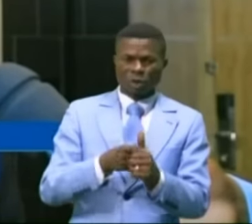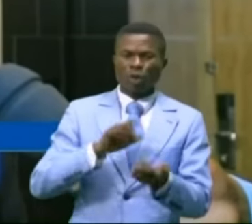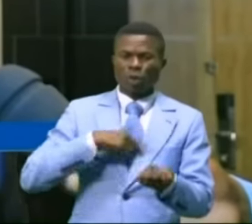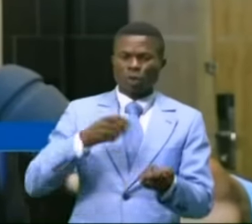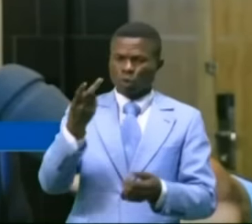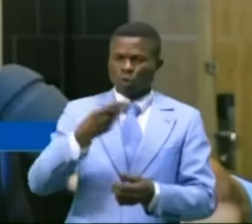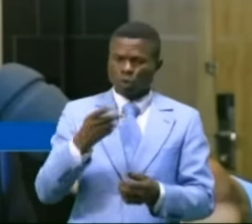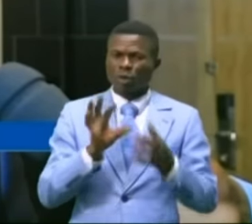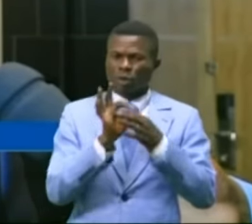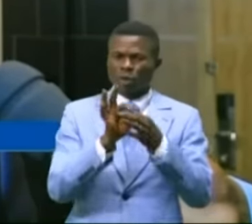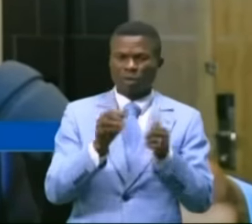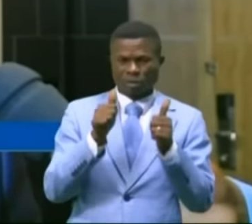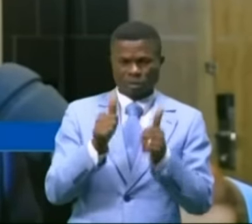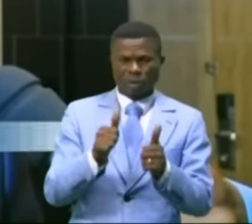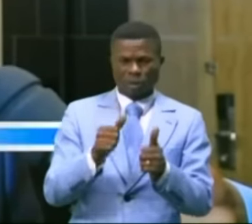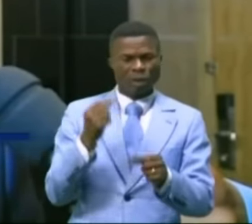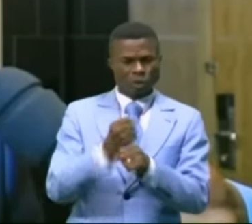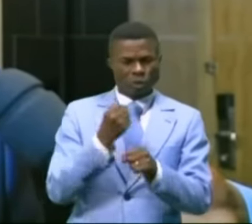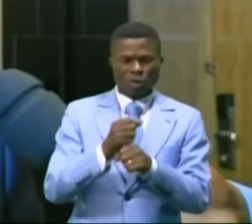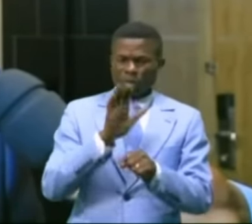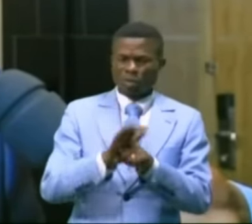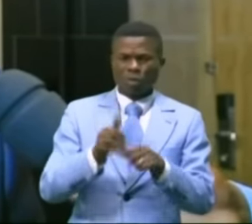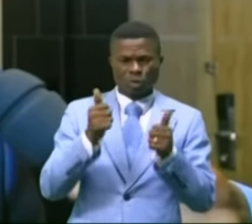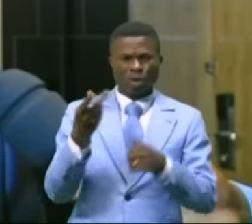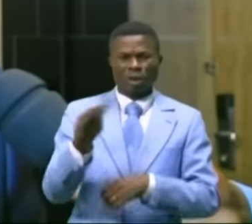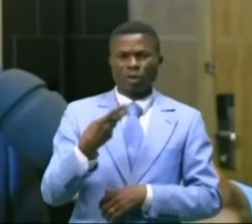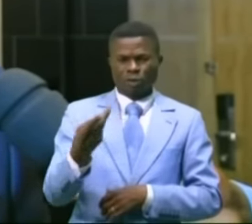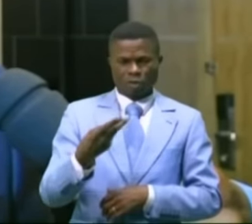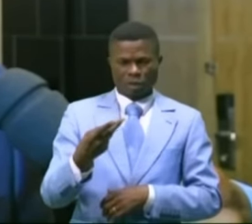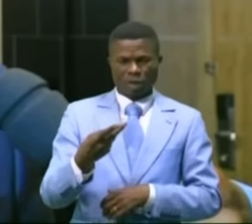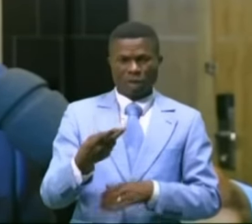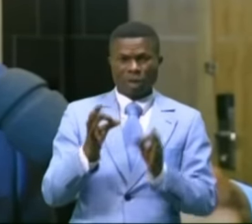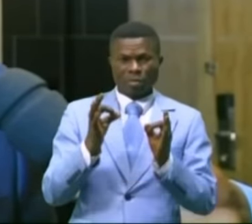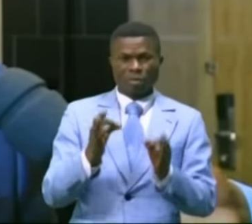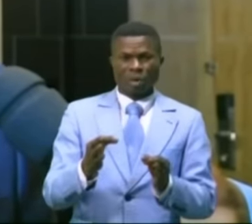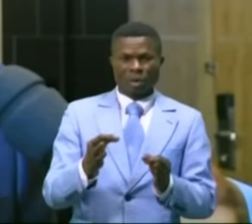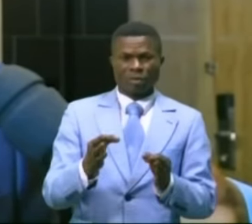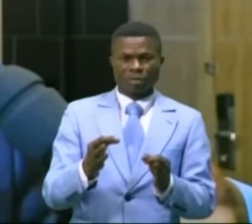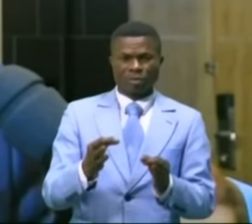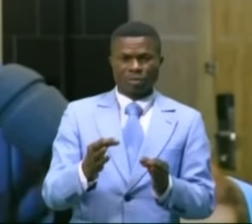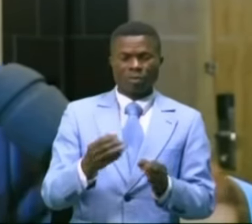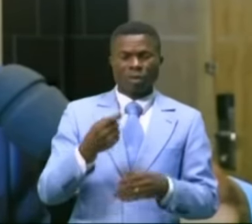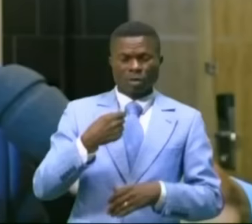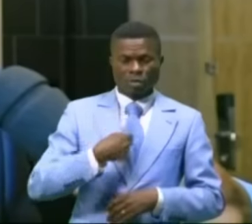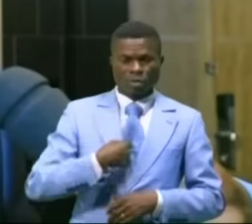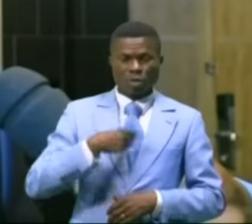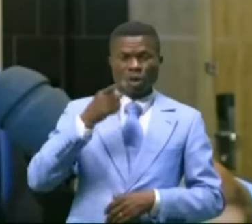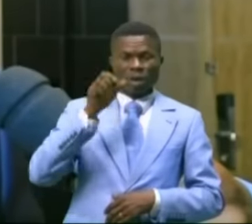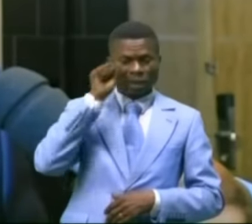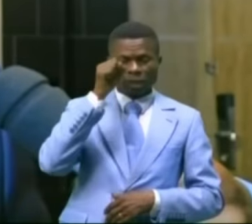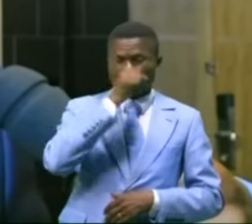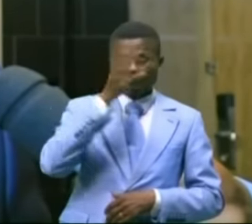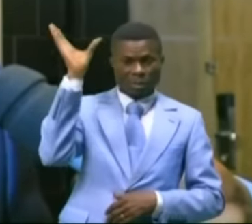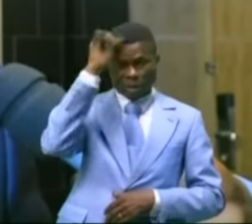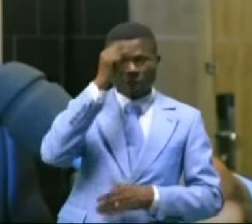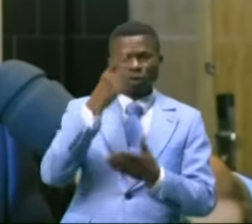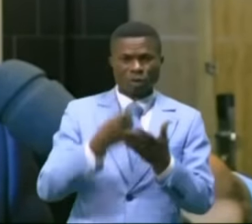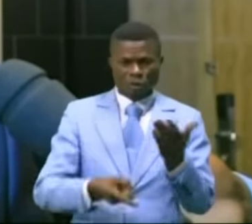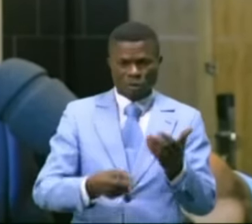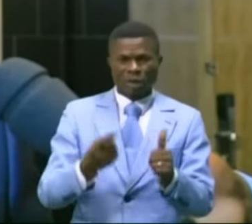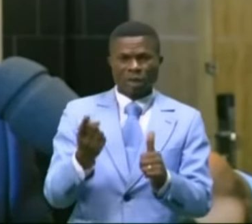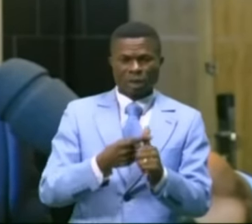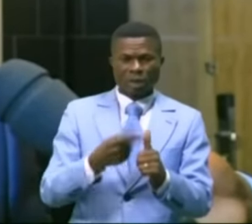collaboration, tout le temps que nous avons eu à travailler ensemble. Mais je crois que ce que moi j'ai noté, c'est